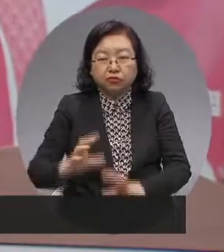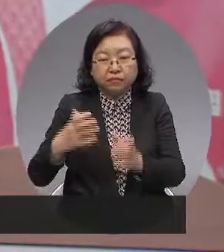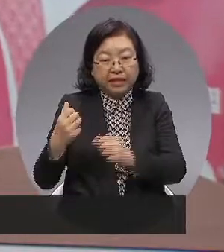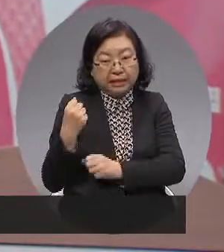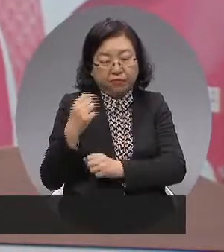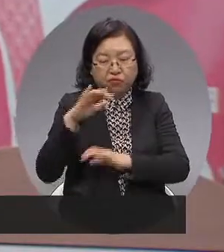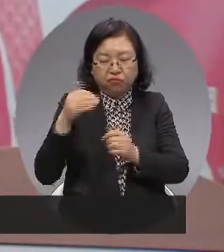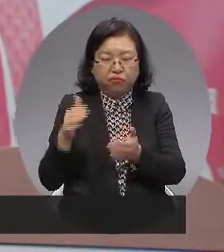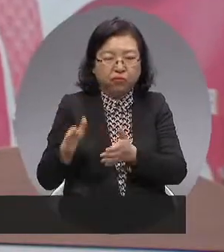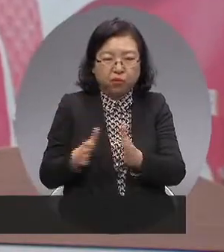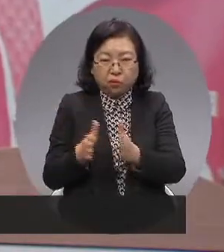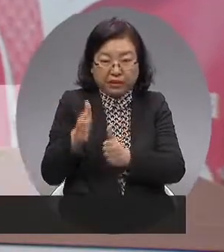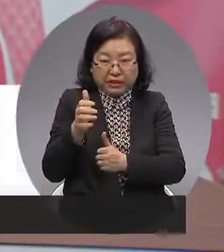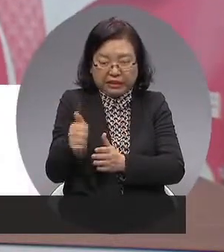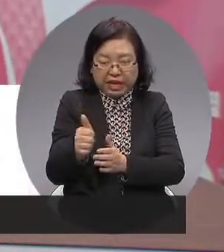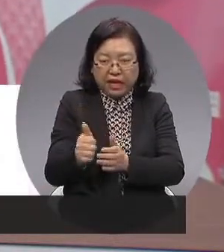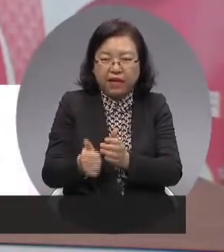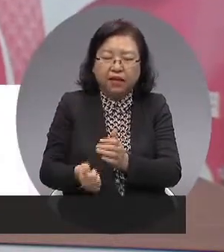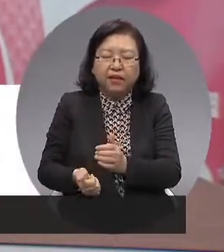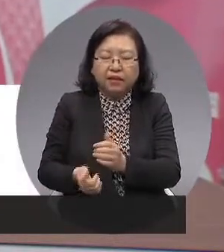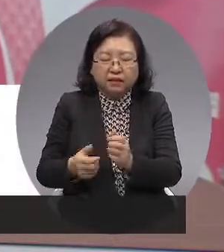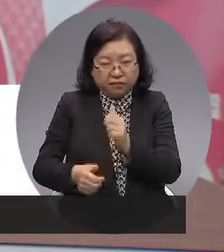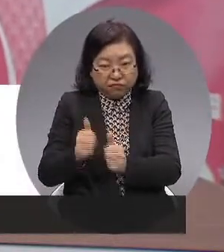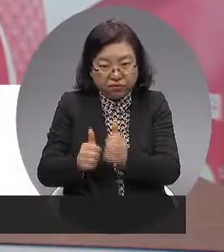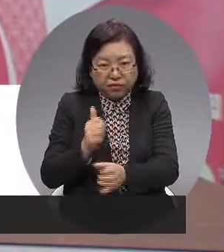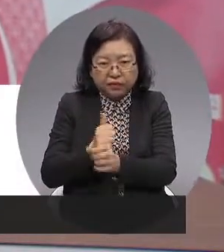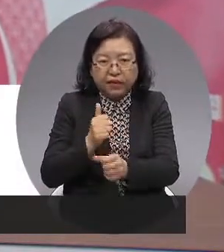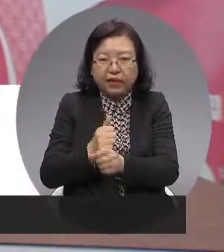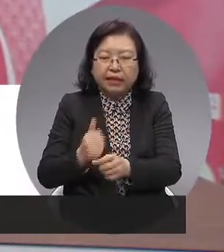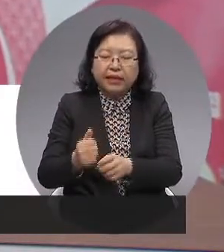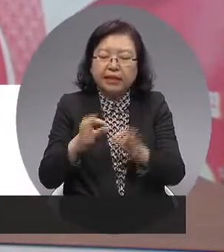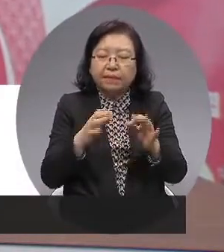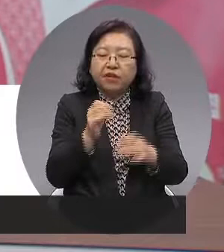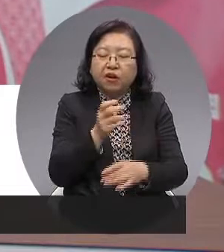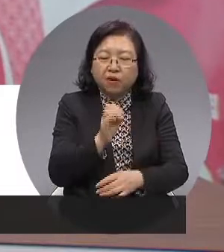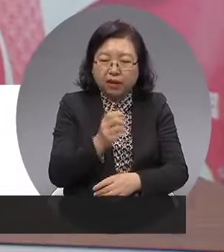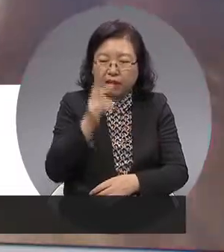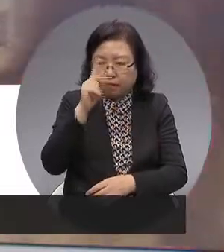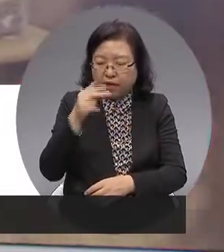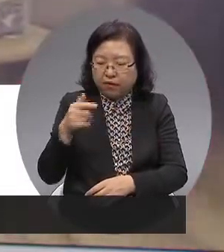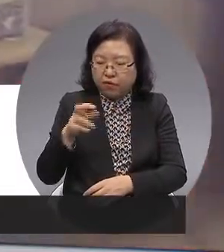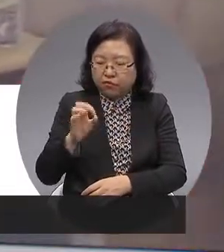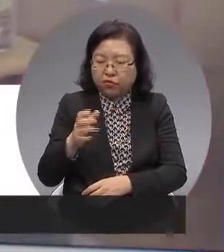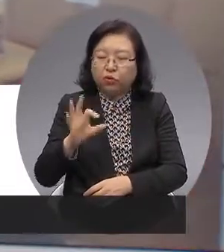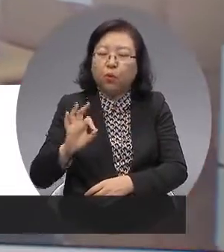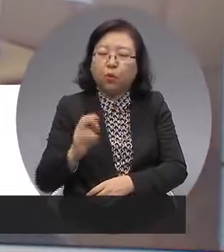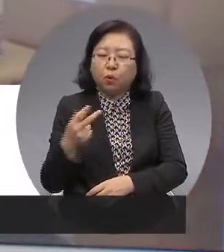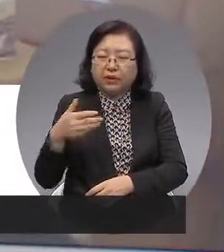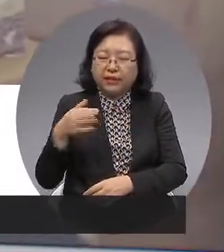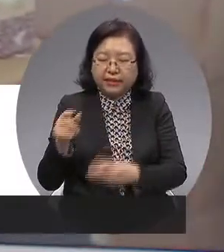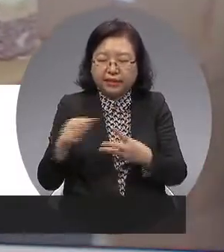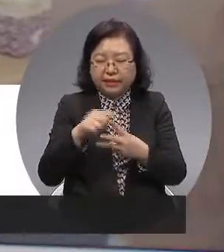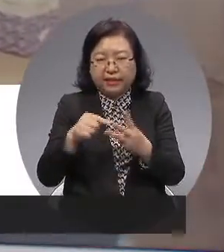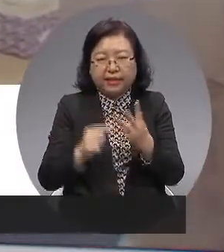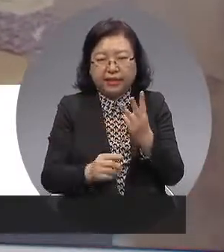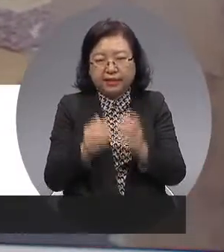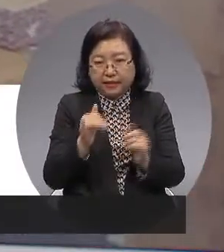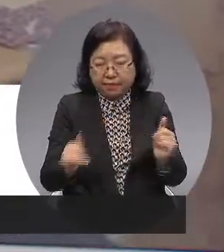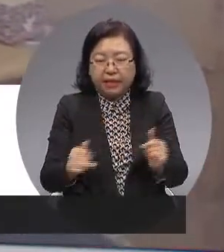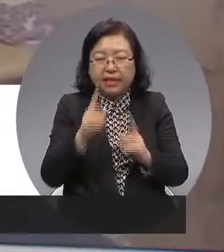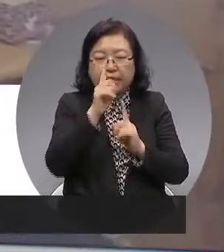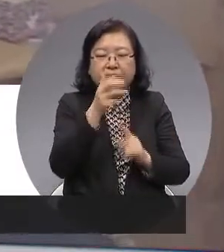국민의힘 충북지사 경선이 김영환, 박경국, 오재세 이렇게 3파전으로 치러지게 됐습니다. 이해운